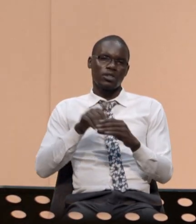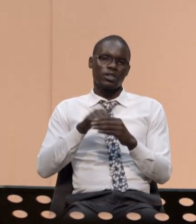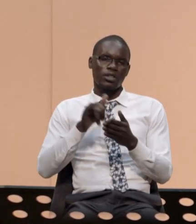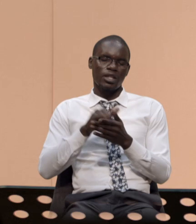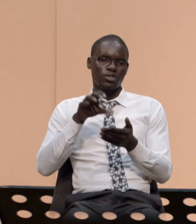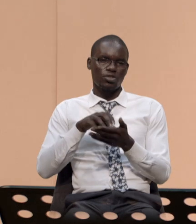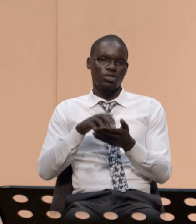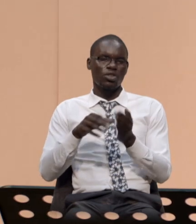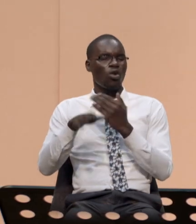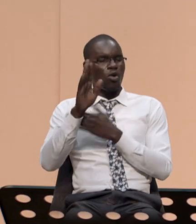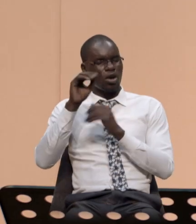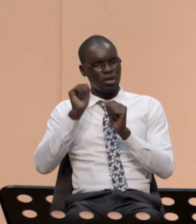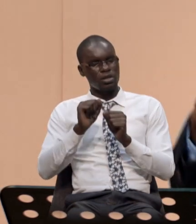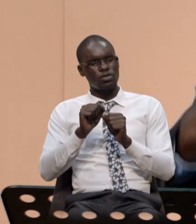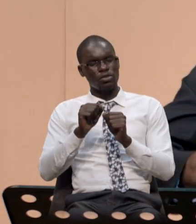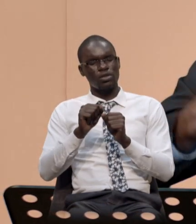hiyo,